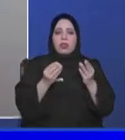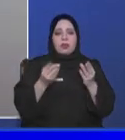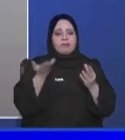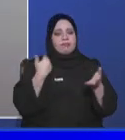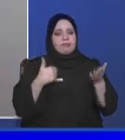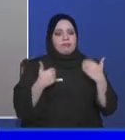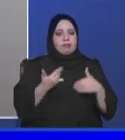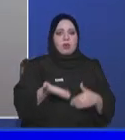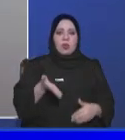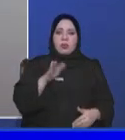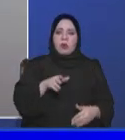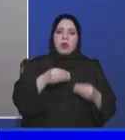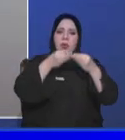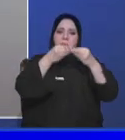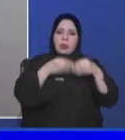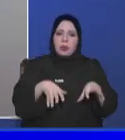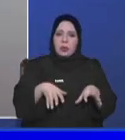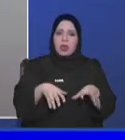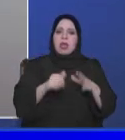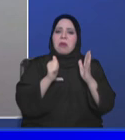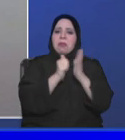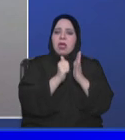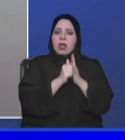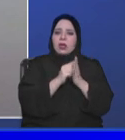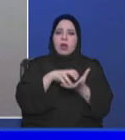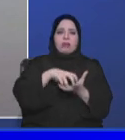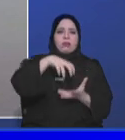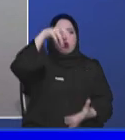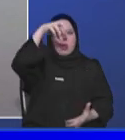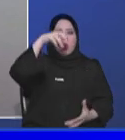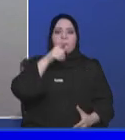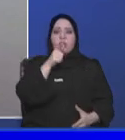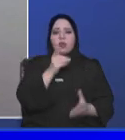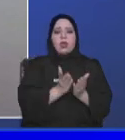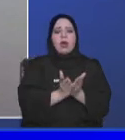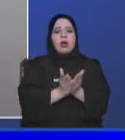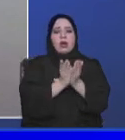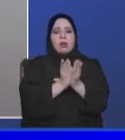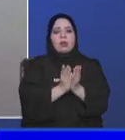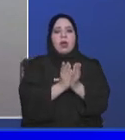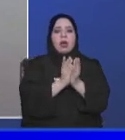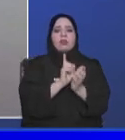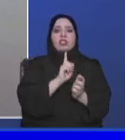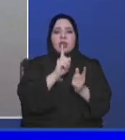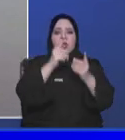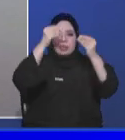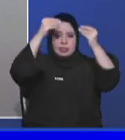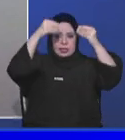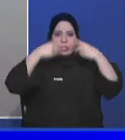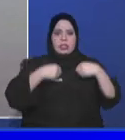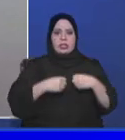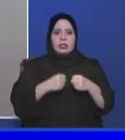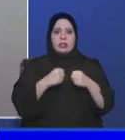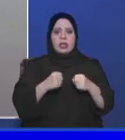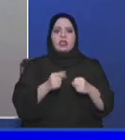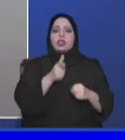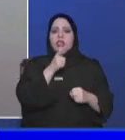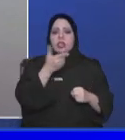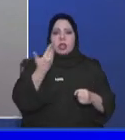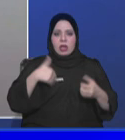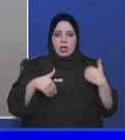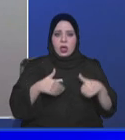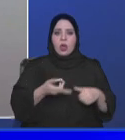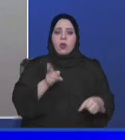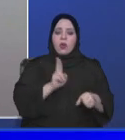الاشخاص وانهيارات في المباني والمنازل والممتلكات سائلا القدير ان يمن على جميع المصابين بالشفاء